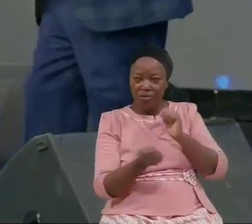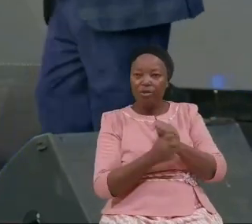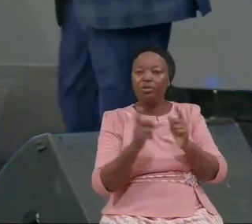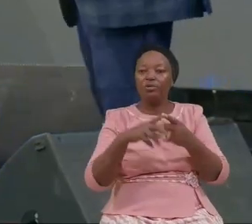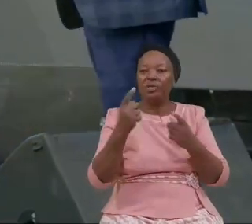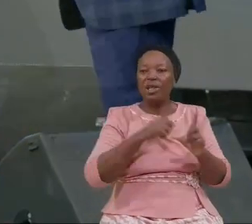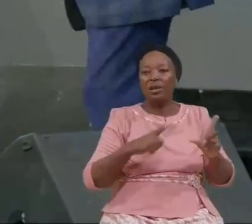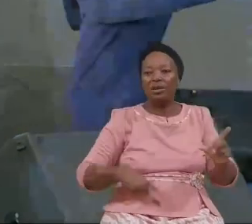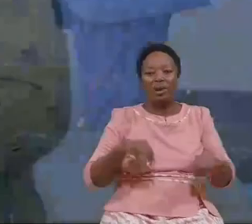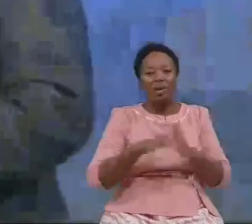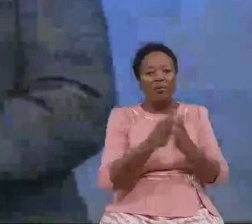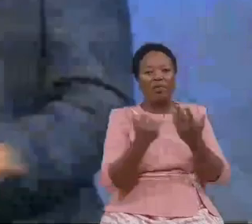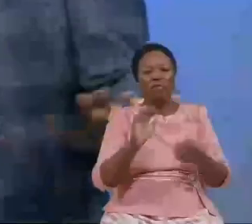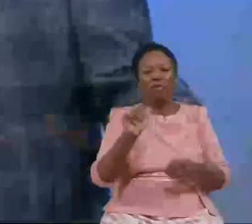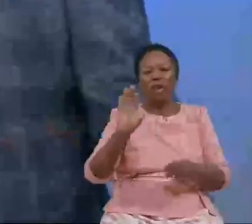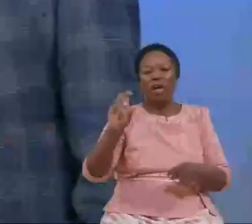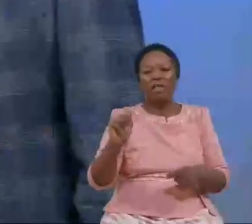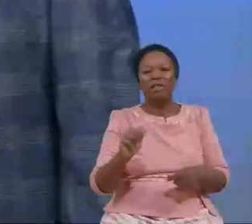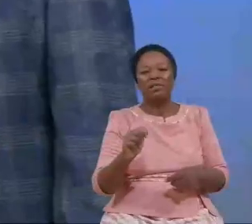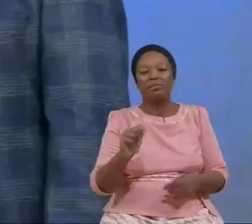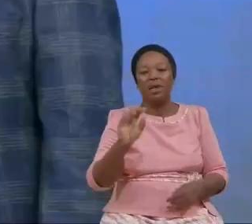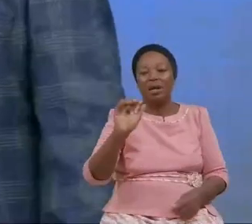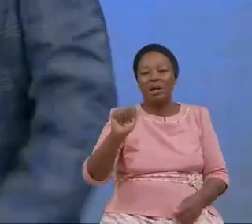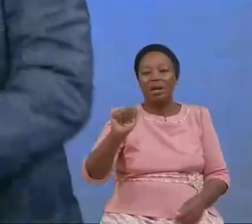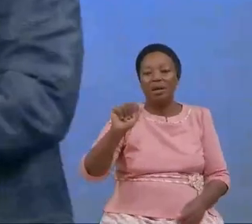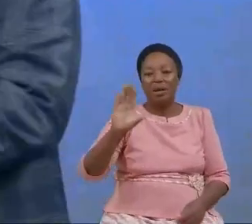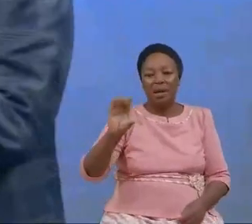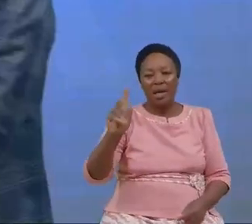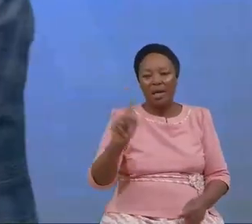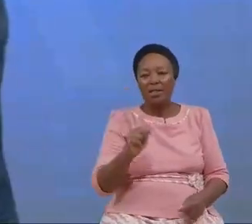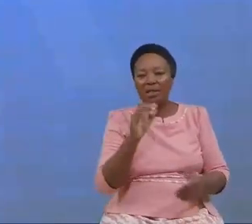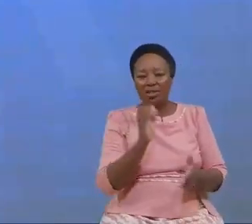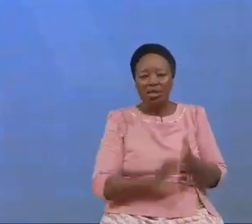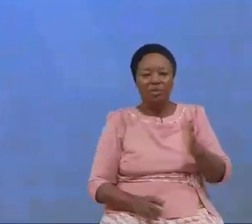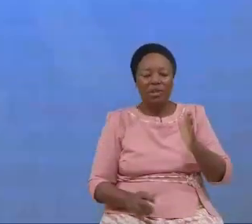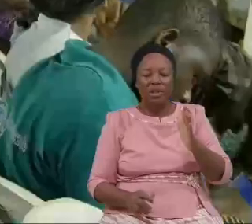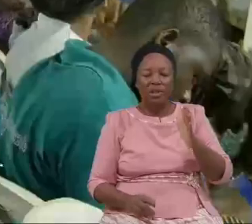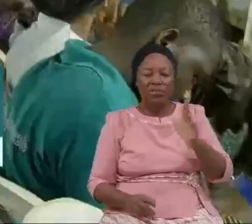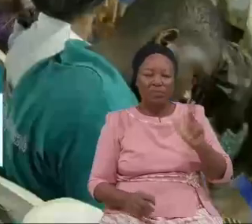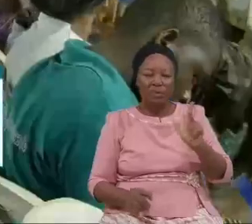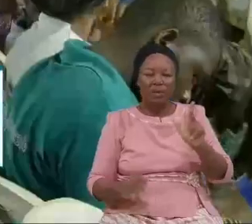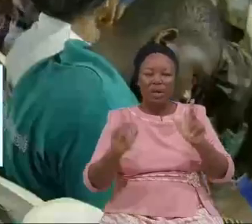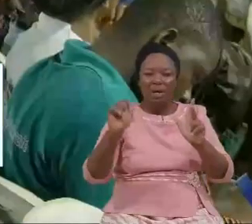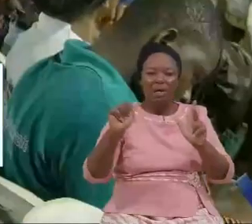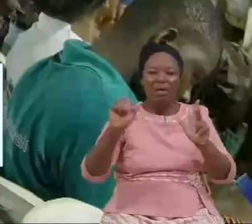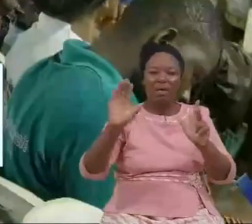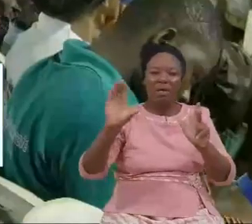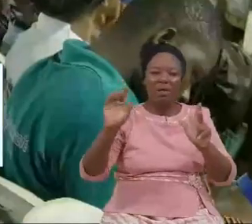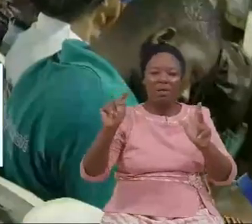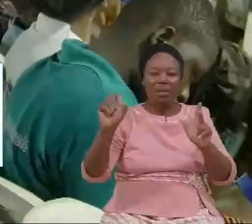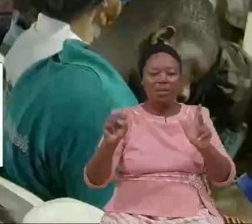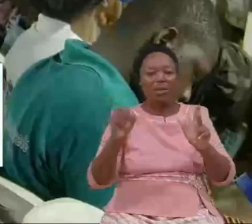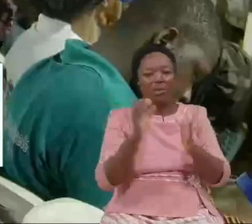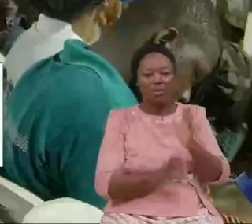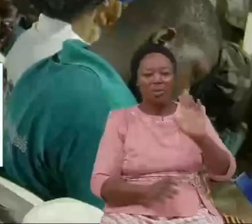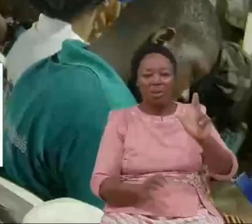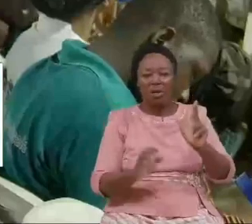au Seigneur après chapitre 3 verset 19 acte chapitre 3 lisons